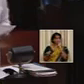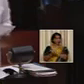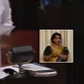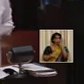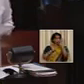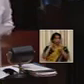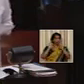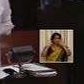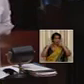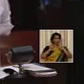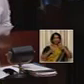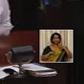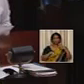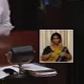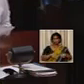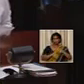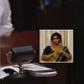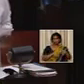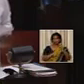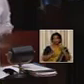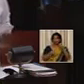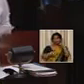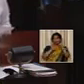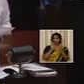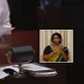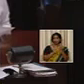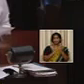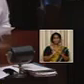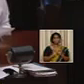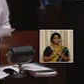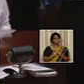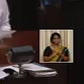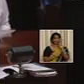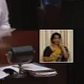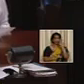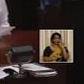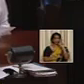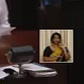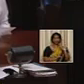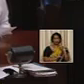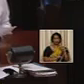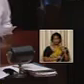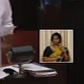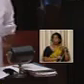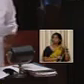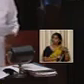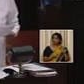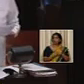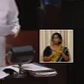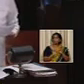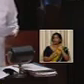වෙනුවෙන්. මේ මොහොත වෙන විට තැන්පත් කරුවන්ගේ මුදල් බිලියන 11.6ක් තිබෙනවා. ඒ වගේම